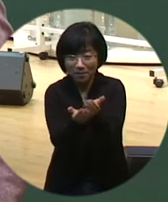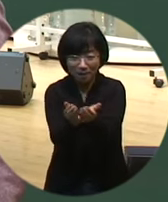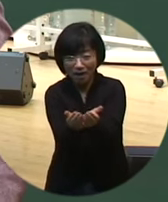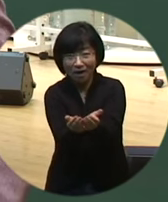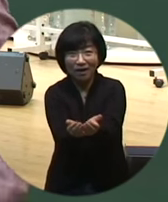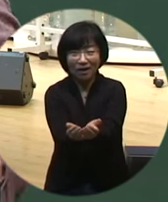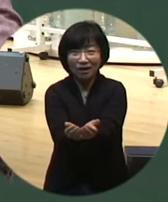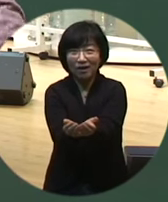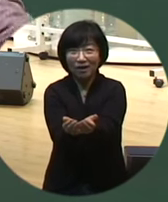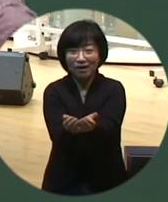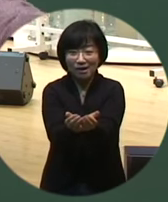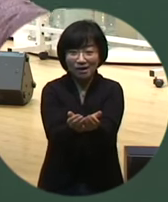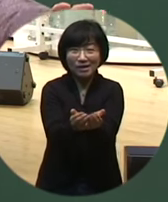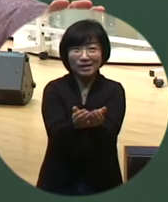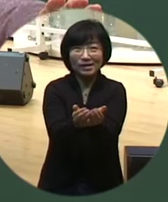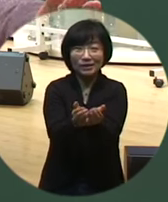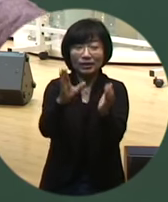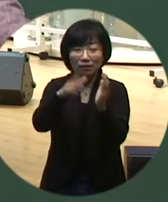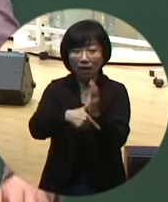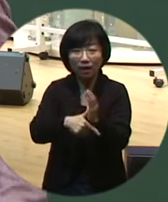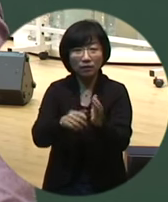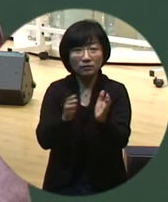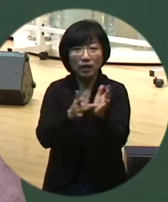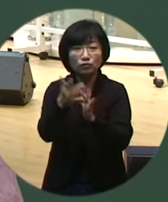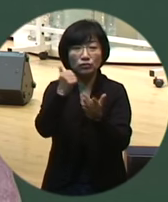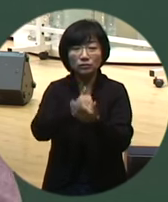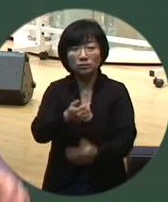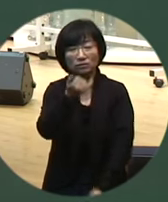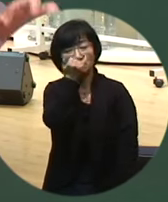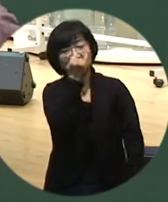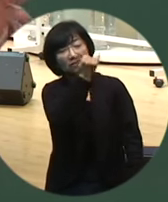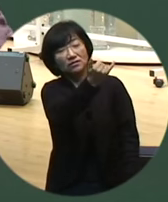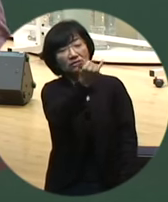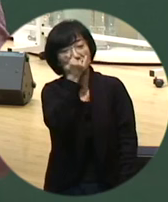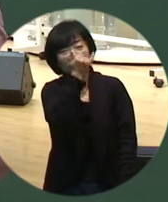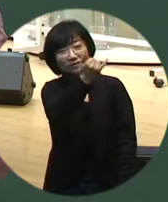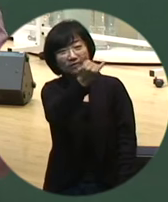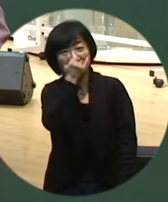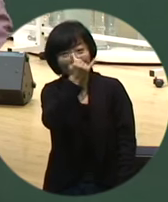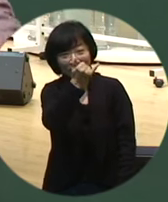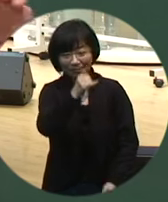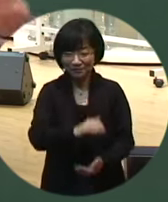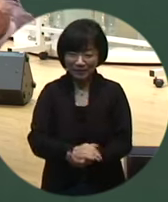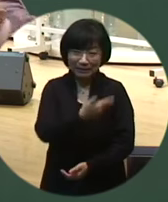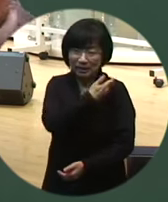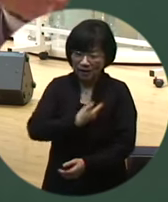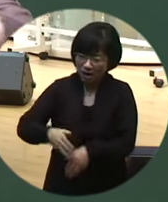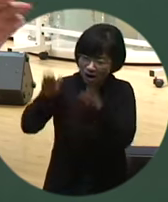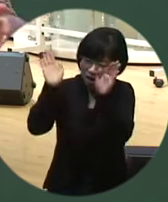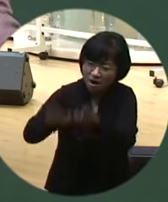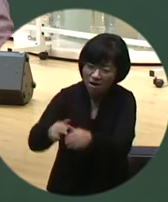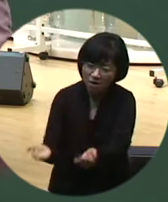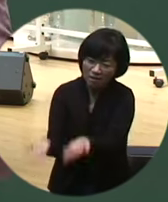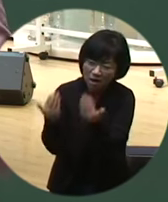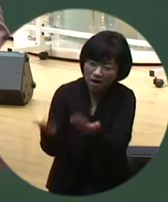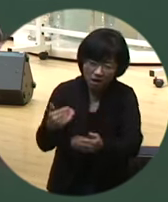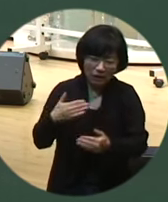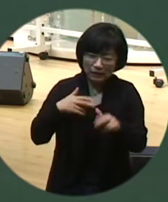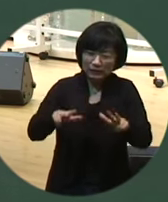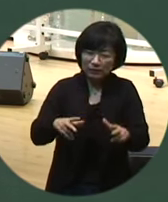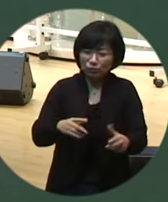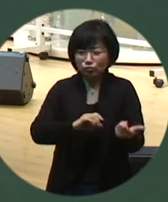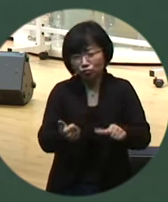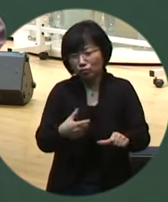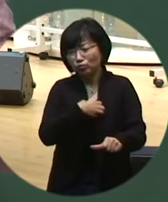up the water fast enough. 그때 주님은 주무시고 계시거든요. But the Lord was sleeping. 제자들이 막 깨웁니다. Disciples wake him up. 주님, 주님, 우리가 죽게 됐습니다. Lord, Lord, we're about to